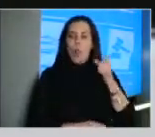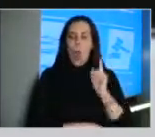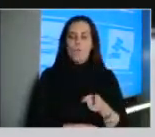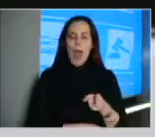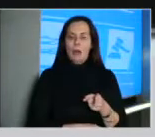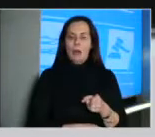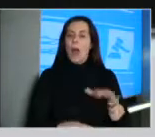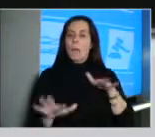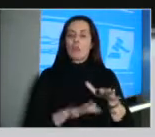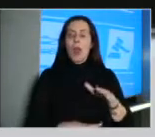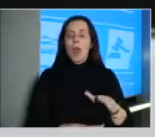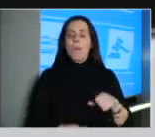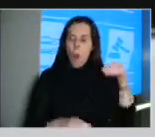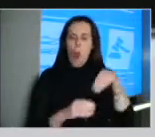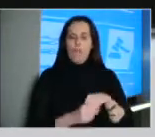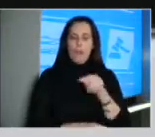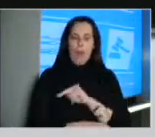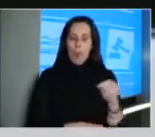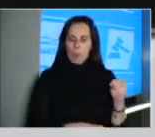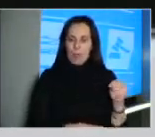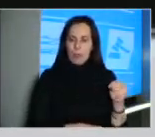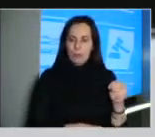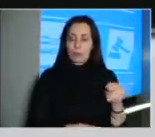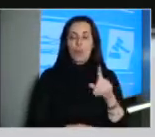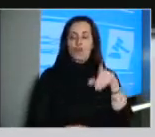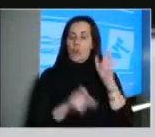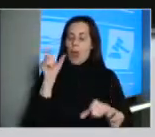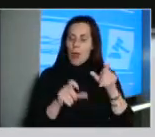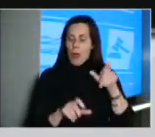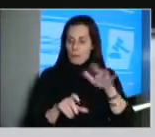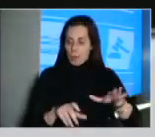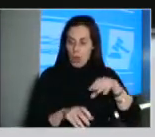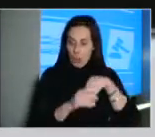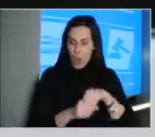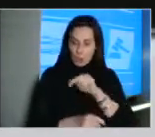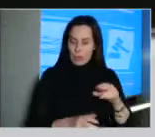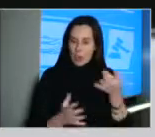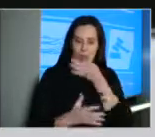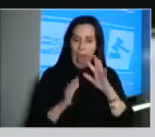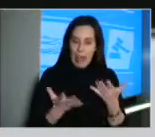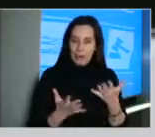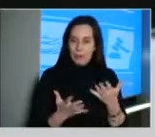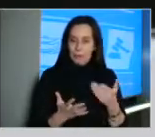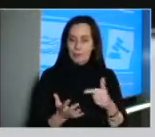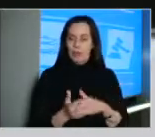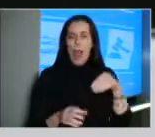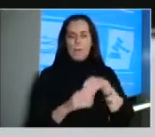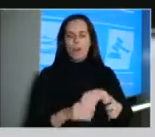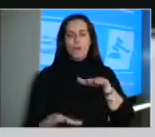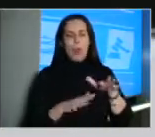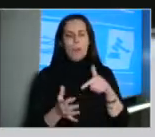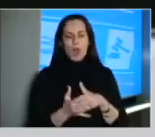חובה. הממשלה מעורבת בנושא. עכשיו, כשהממשלה מעורבת, השאלה היא איך, איך. המעורבות שלה